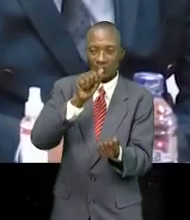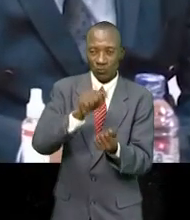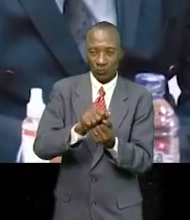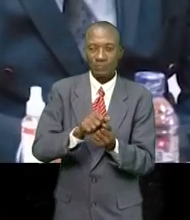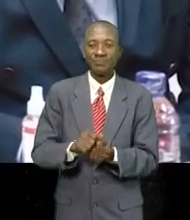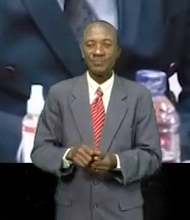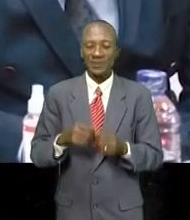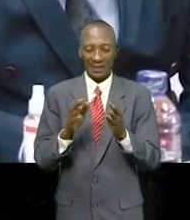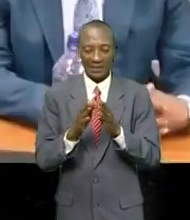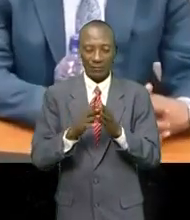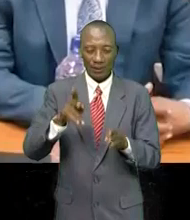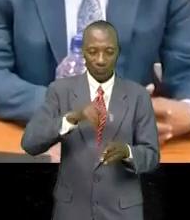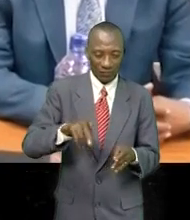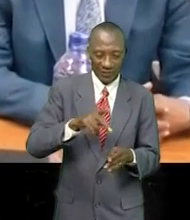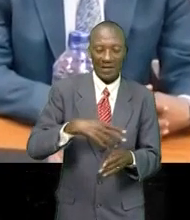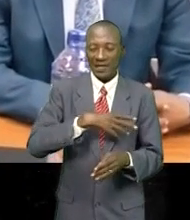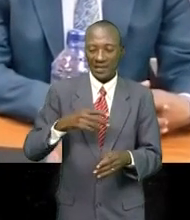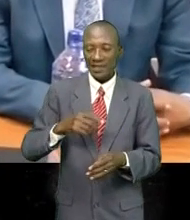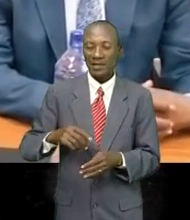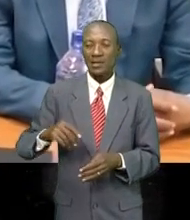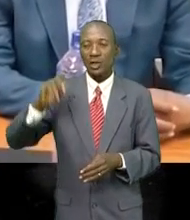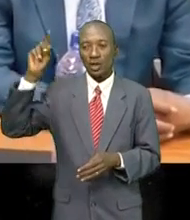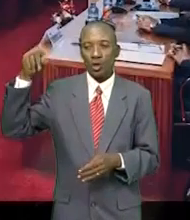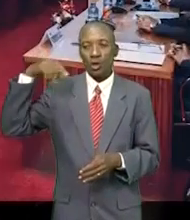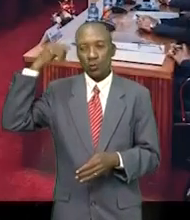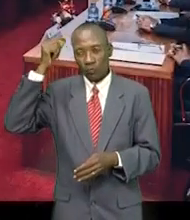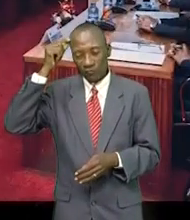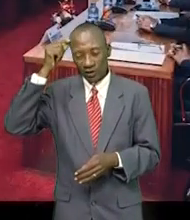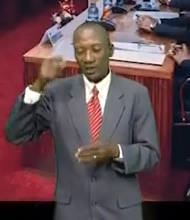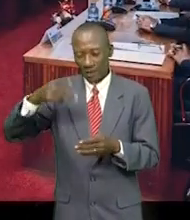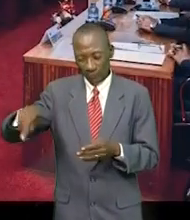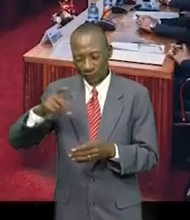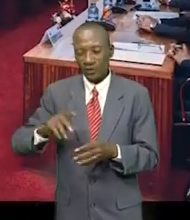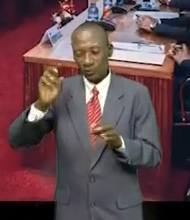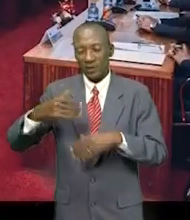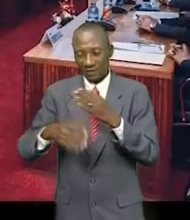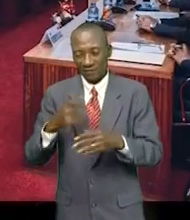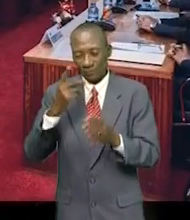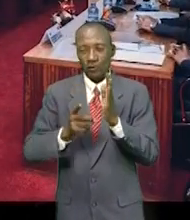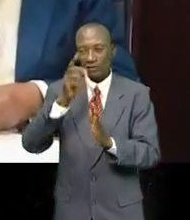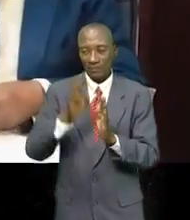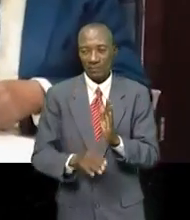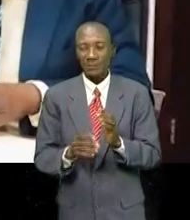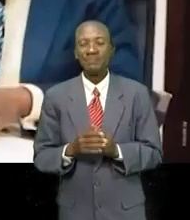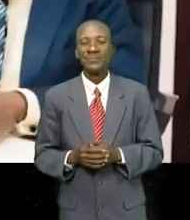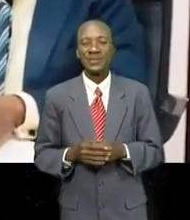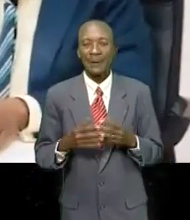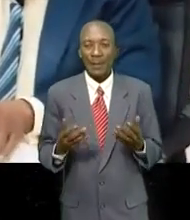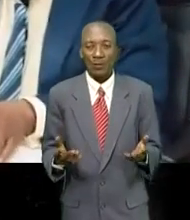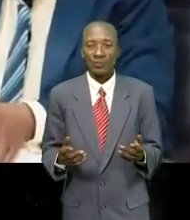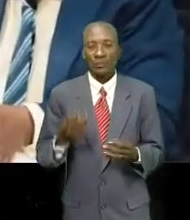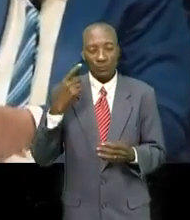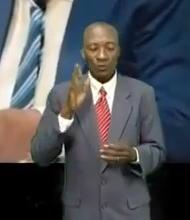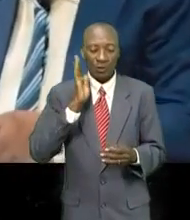et les gouvernorats constitue un frein pour le développement du Sankourou. Soucieux du développement de la République démocratique du Congo et du bon fonctionnement